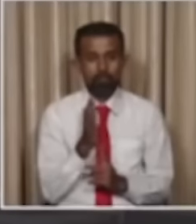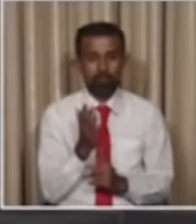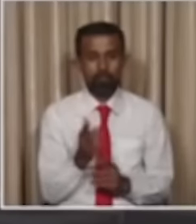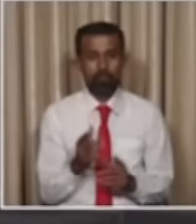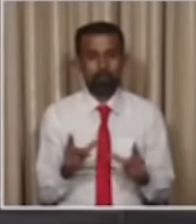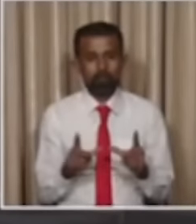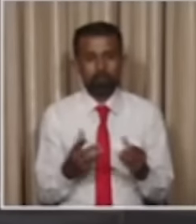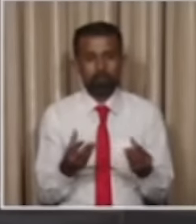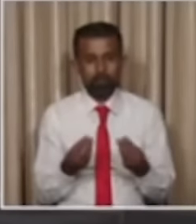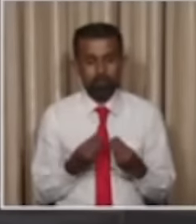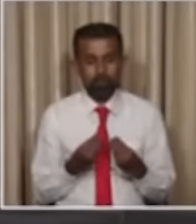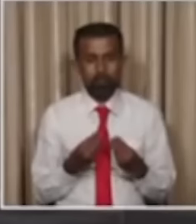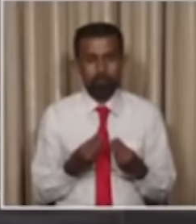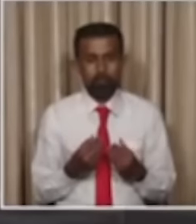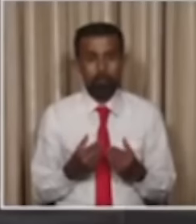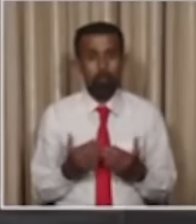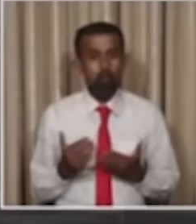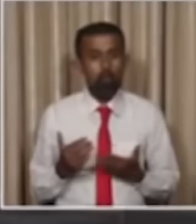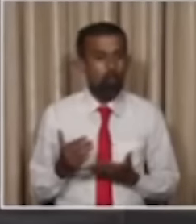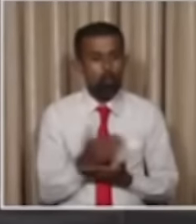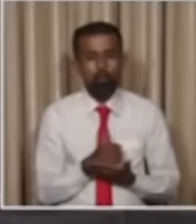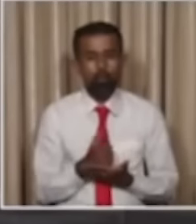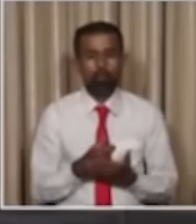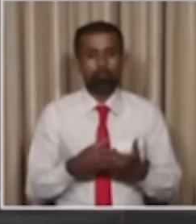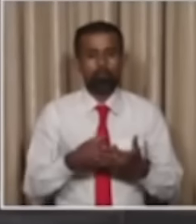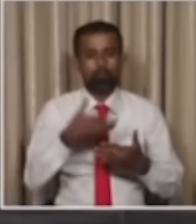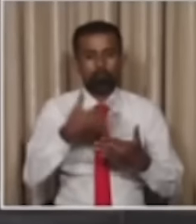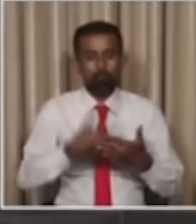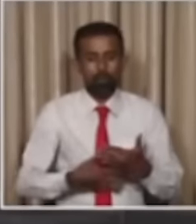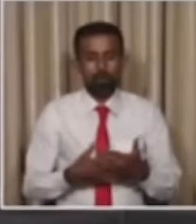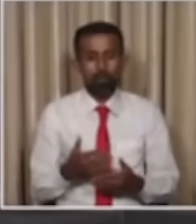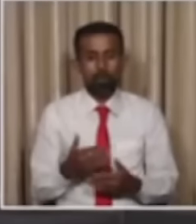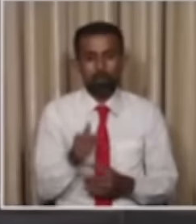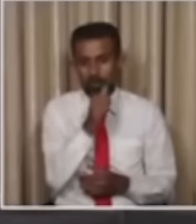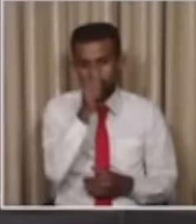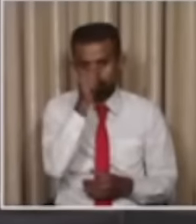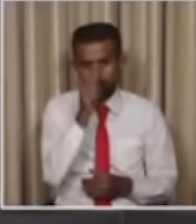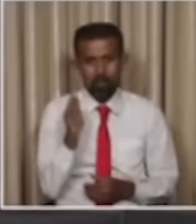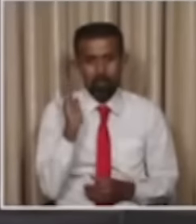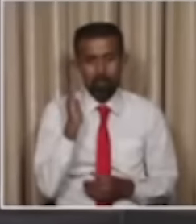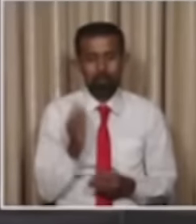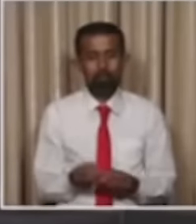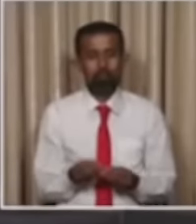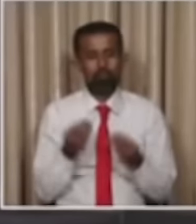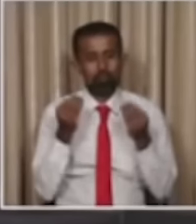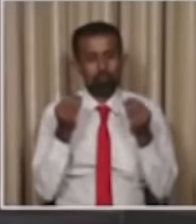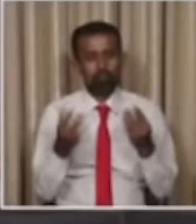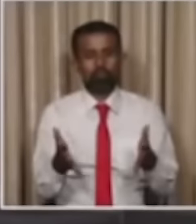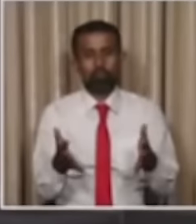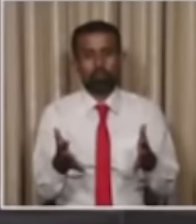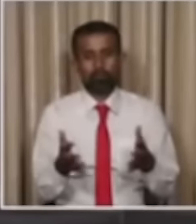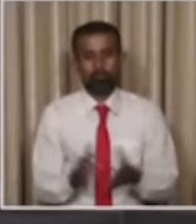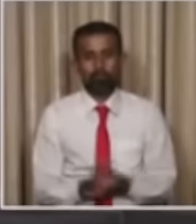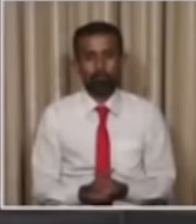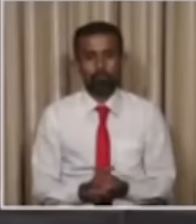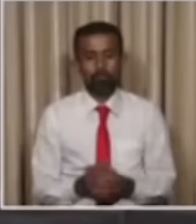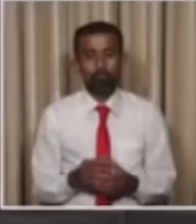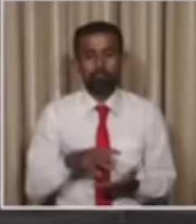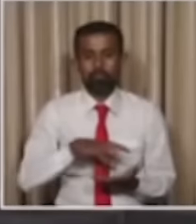අරගෙන මම මුළු කොමිෂන් වාර්තාවම උන්වහන්සේලාට ලබා දුන්නා. ඔක්කොම